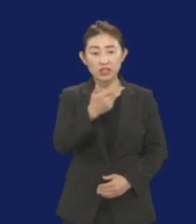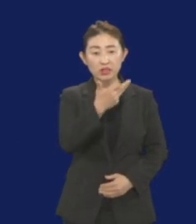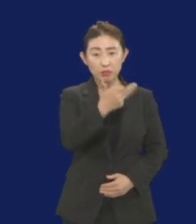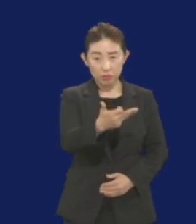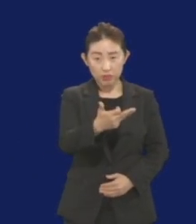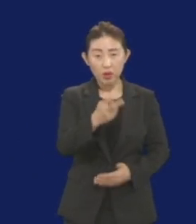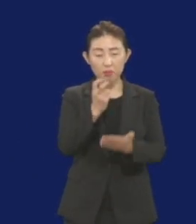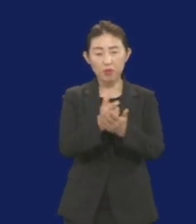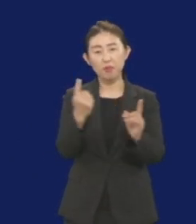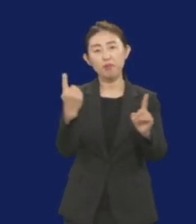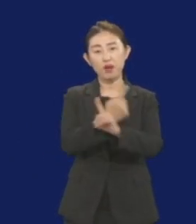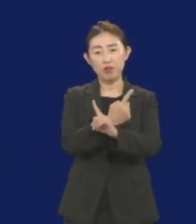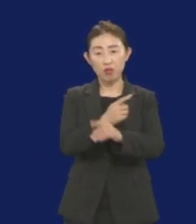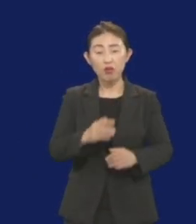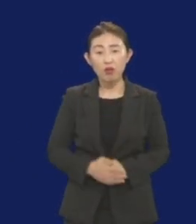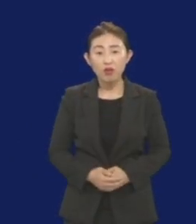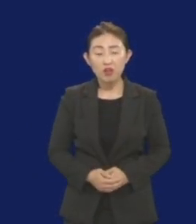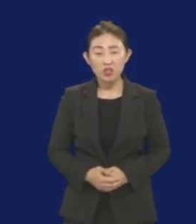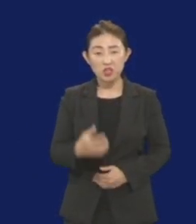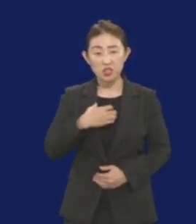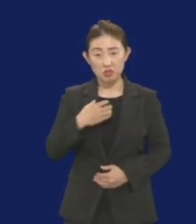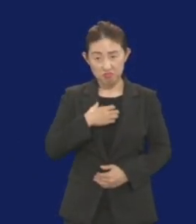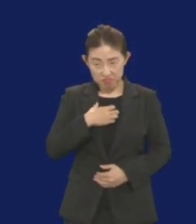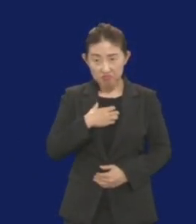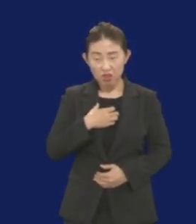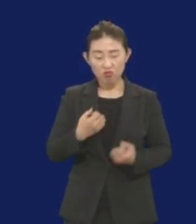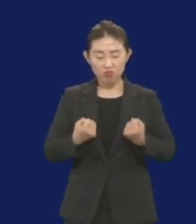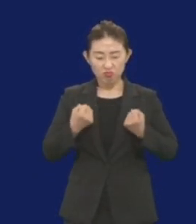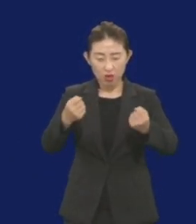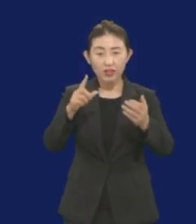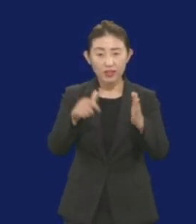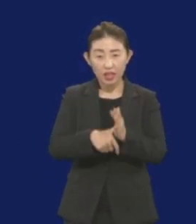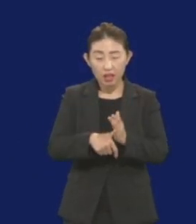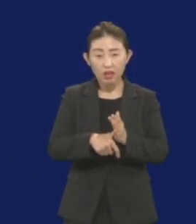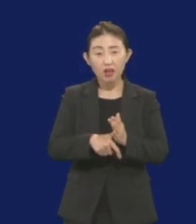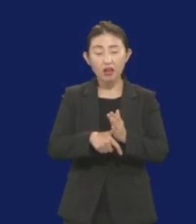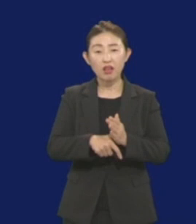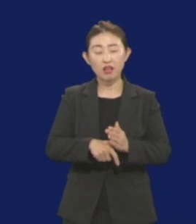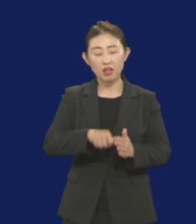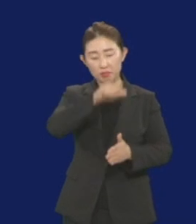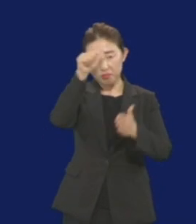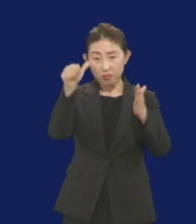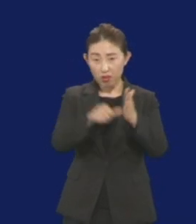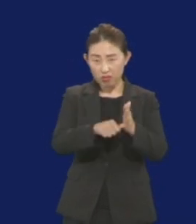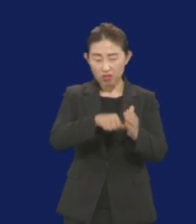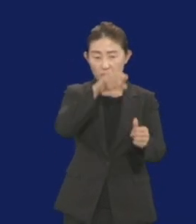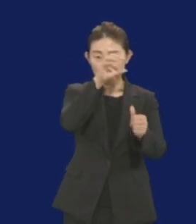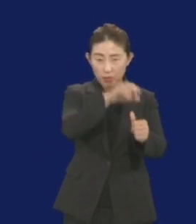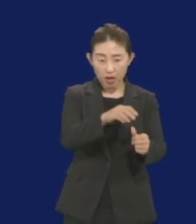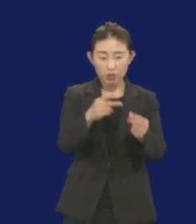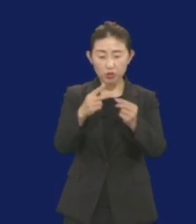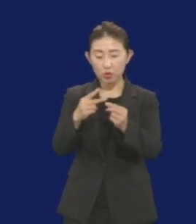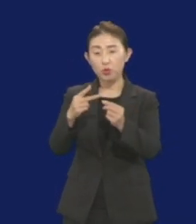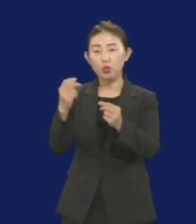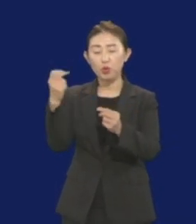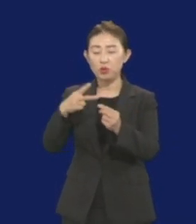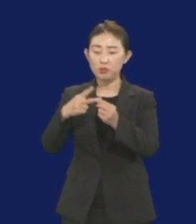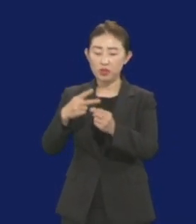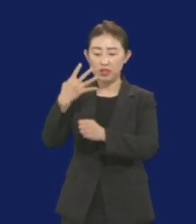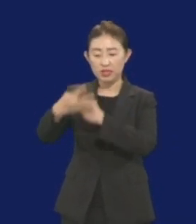2018년 법률 개정으로 위험운전 치사죄의 경우 무기 또는 3년 이상의 징역에 처하도록 법정형이